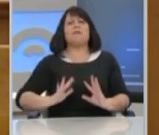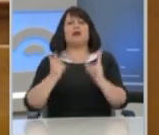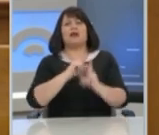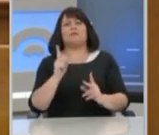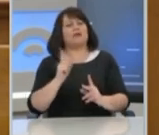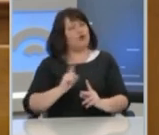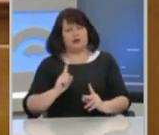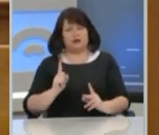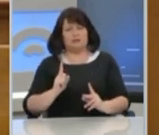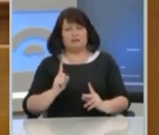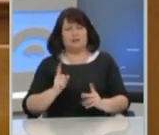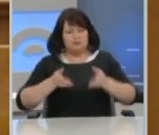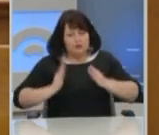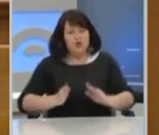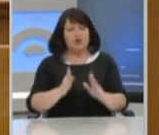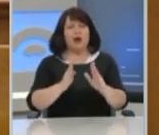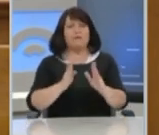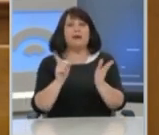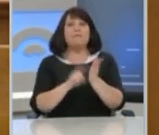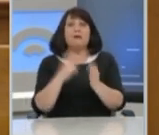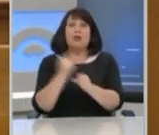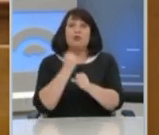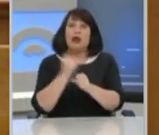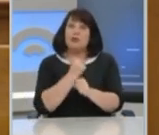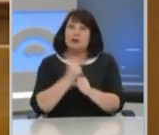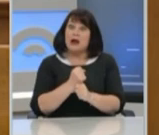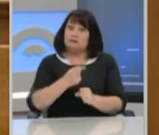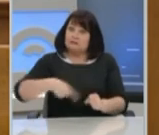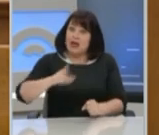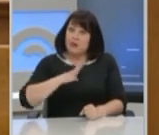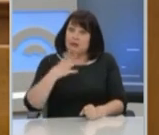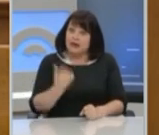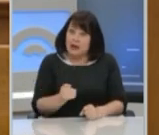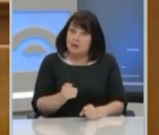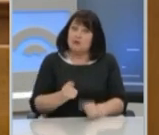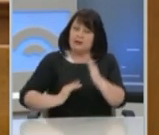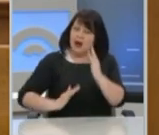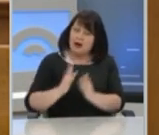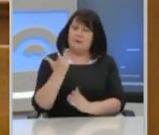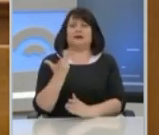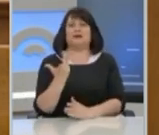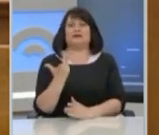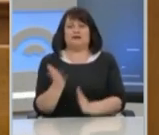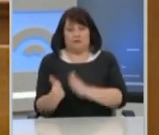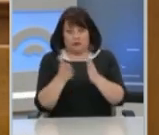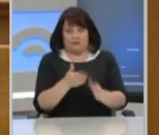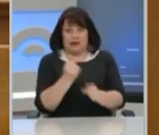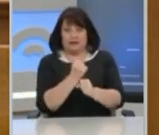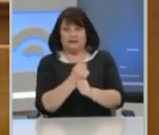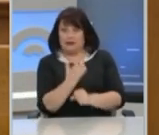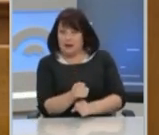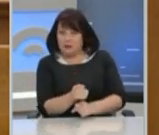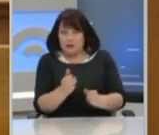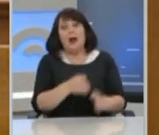προχωρήσει χωρίς την ανάκτηση της εργασίας. Την ανάκτηση της εργασίας από τη μια μεριά και